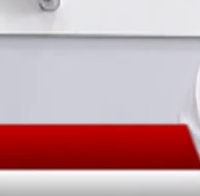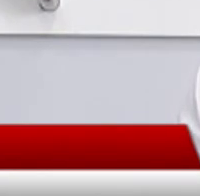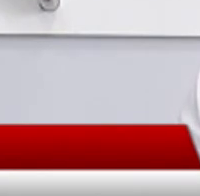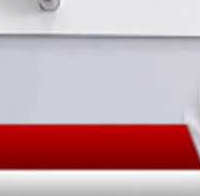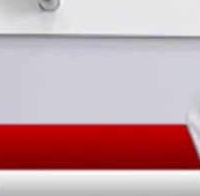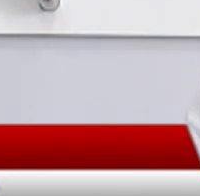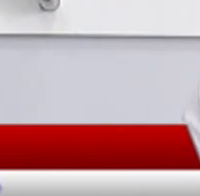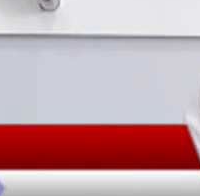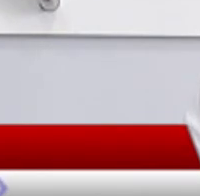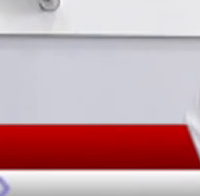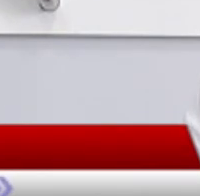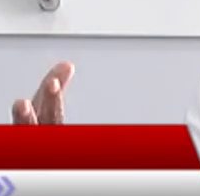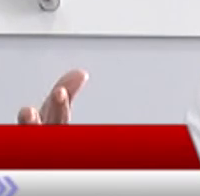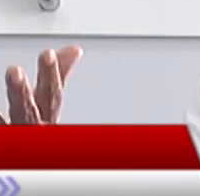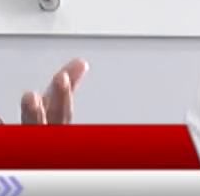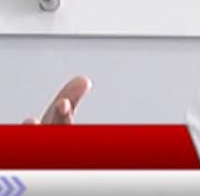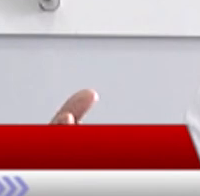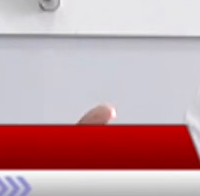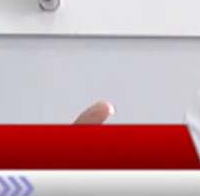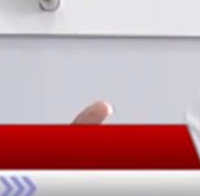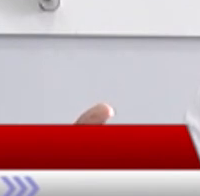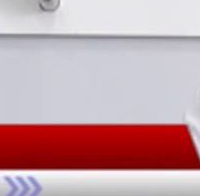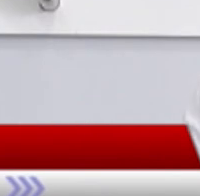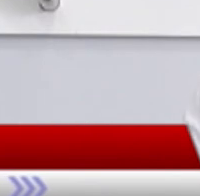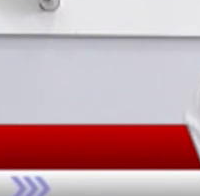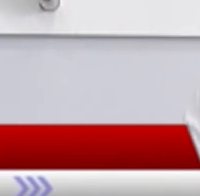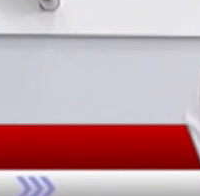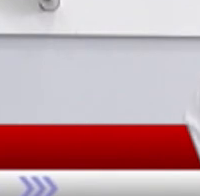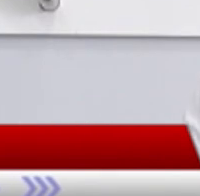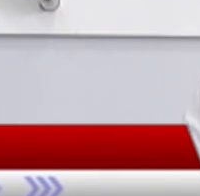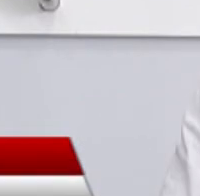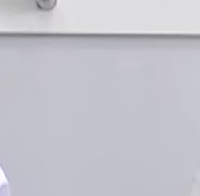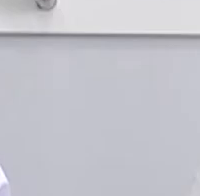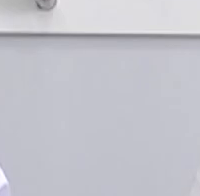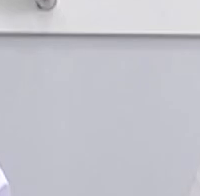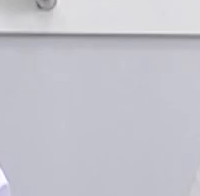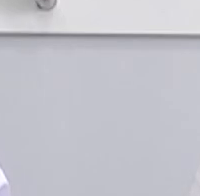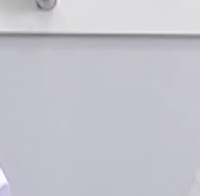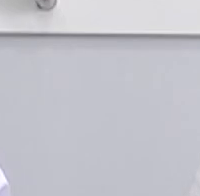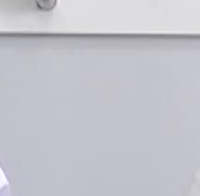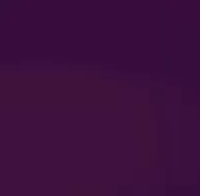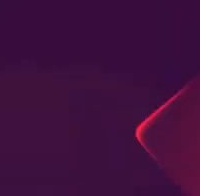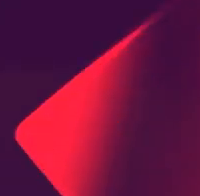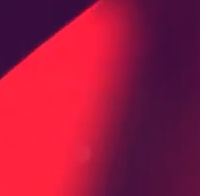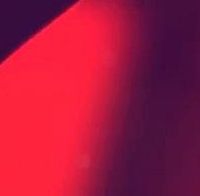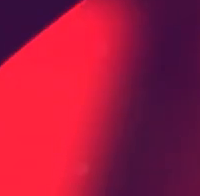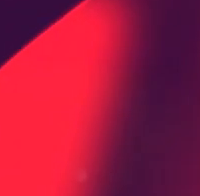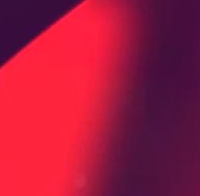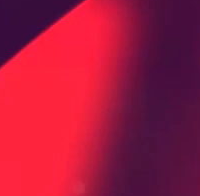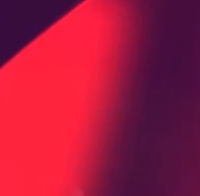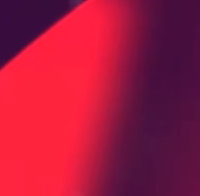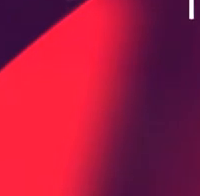ජනාධිපති මැතිවරණයට ඉදිරිපත් වෙනවා කියලා. ඒක මම හිතන්නේ එයාට අවසරණයි ඉල්ලුව. මේ කරන්න පුළුවන් කෙනෙකුට දෙන්න ඕනේ. ජනාධිපති ධූරී රටේ